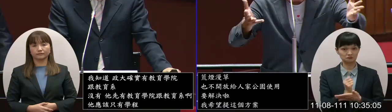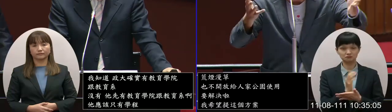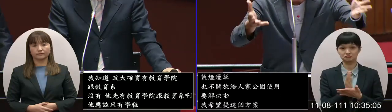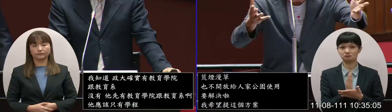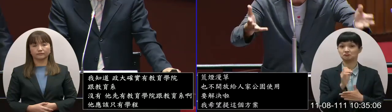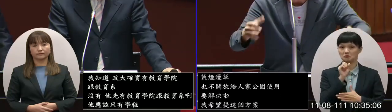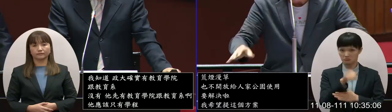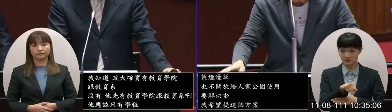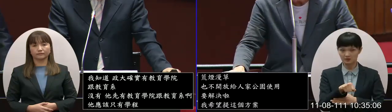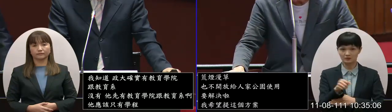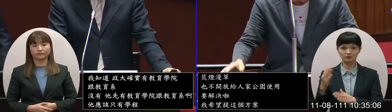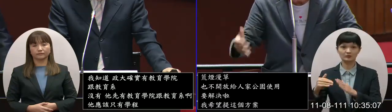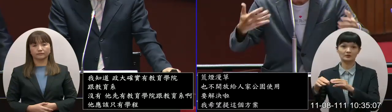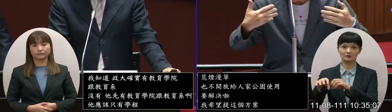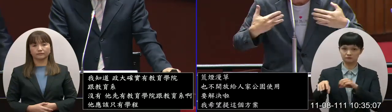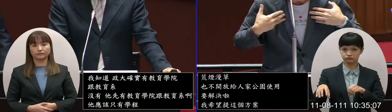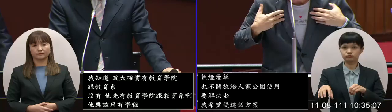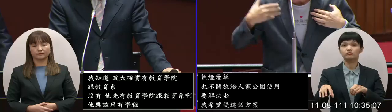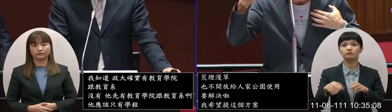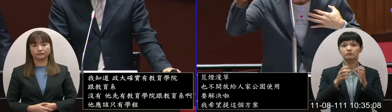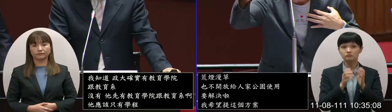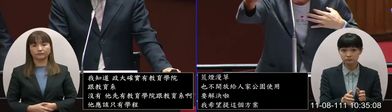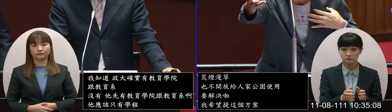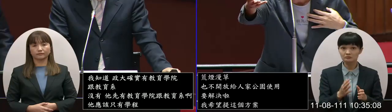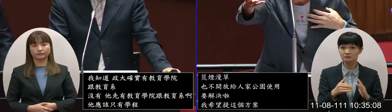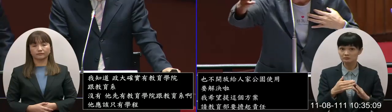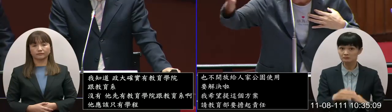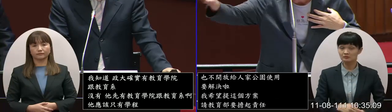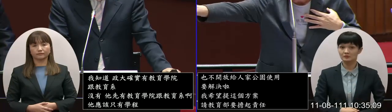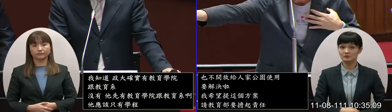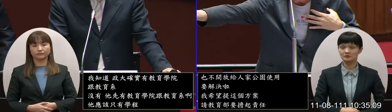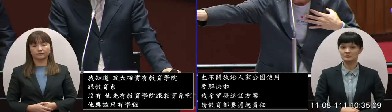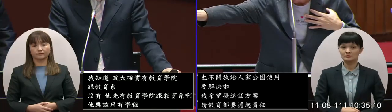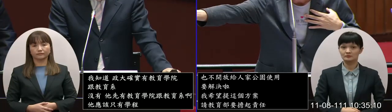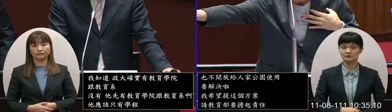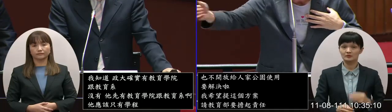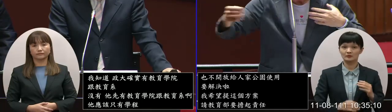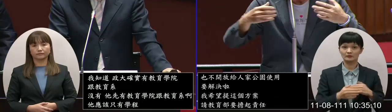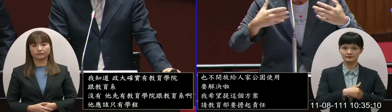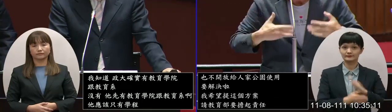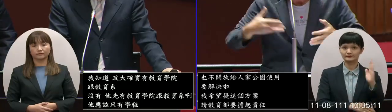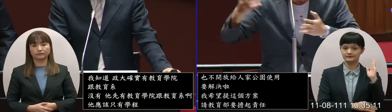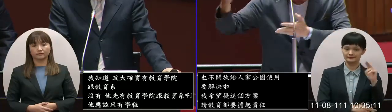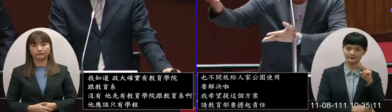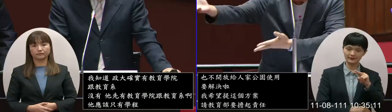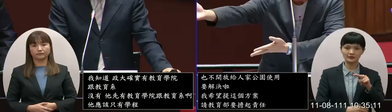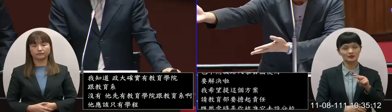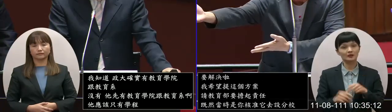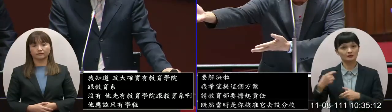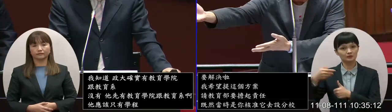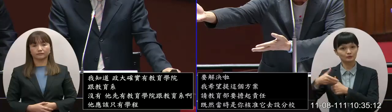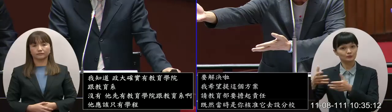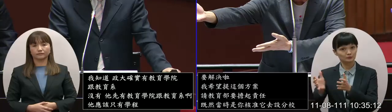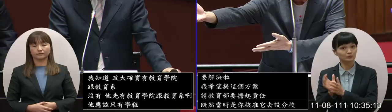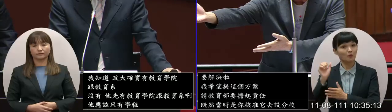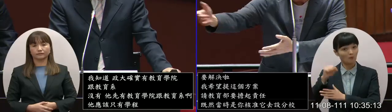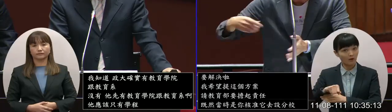去设分校，我们县政府因为教育部核准他设分校，才能够给他土地